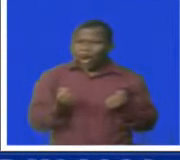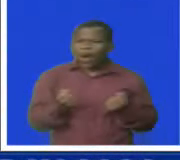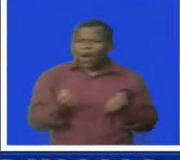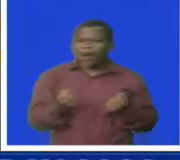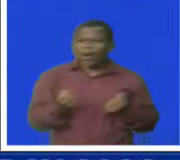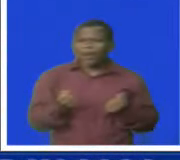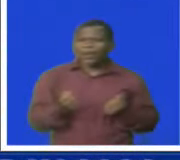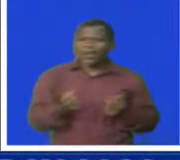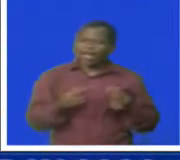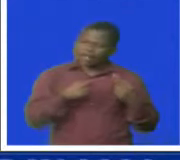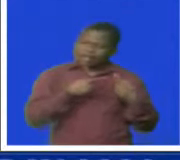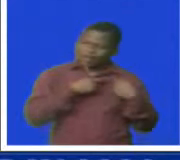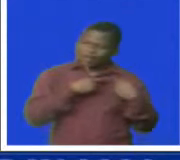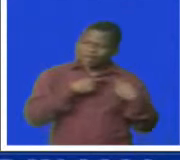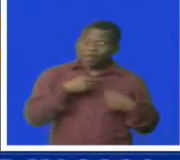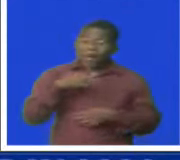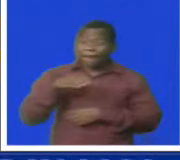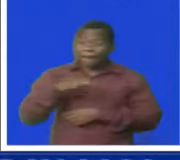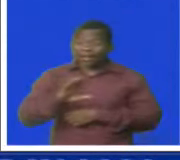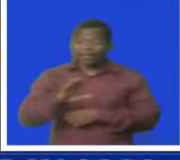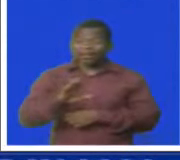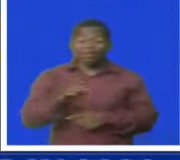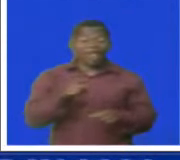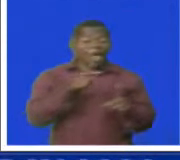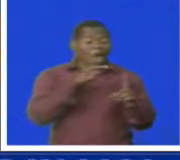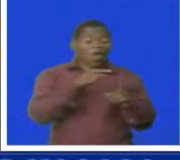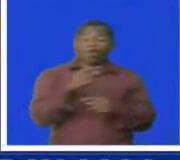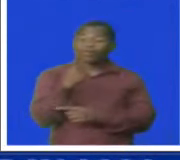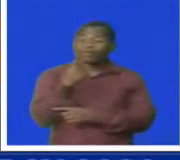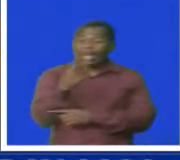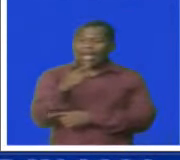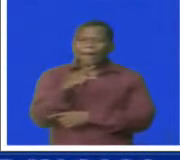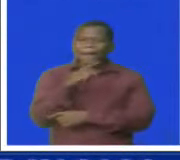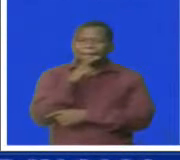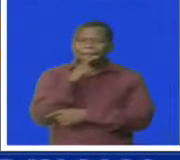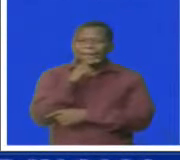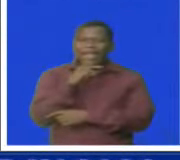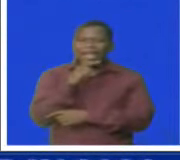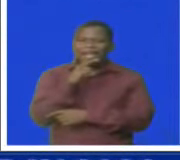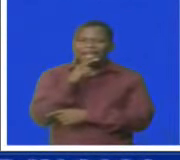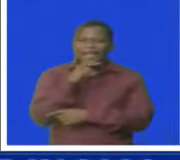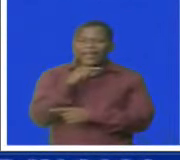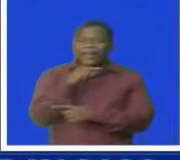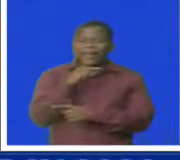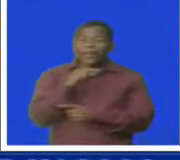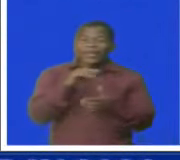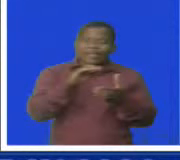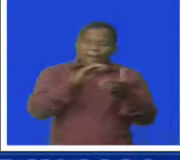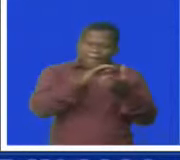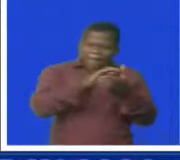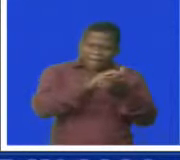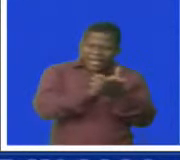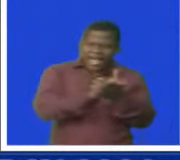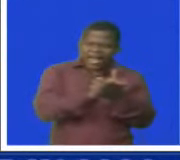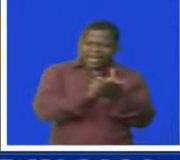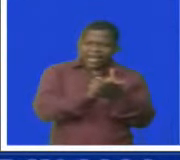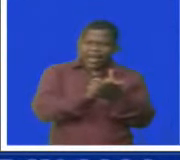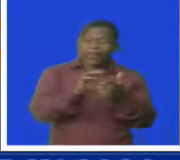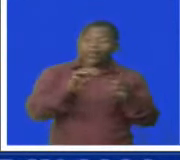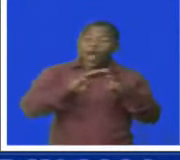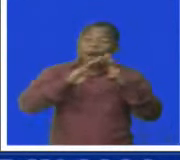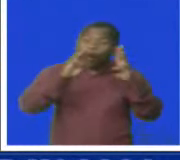kufanele abe nesandla ekucathululeni tinsaya letibhekene nemhlaba lokufaka ekhatsi indzaba yokuhlukubetana